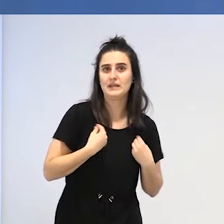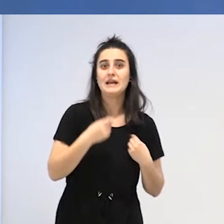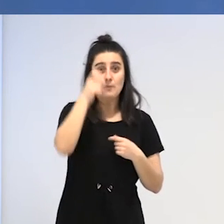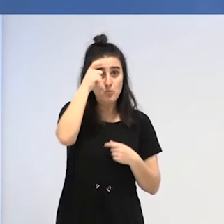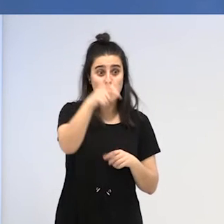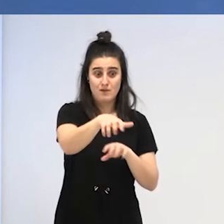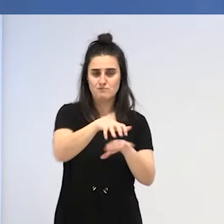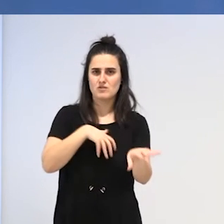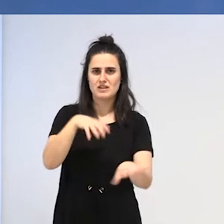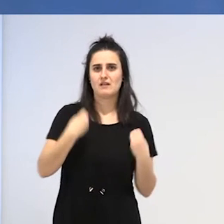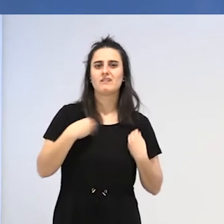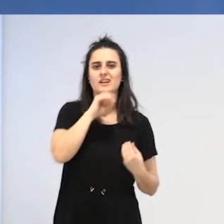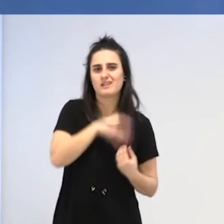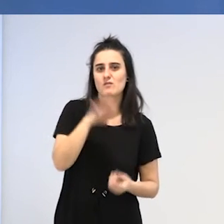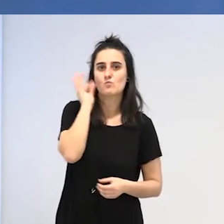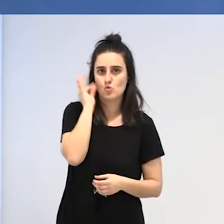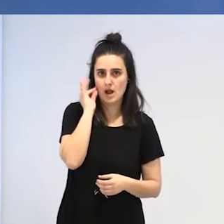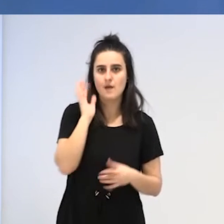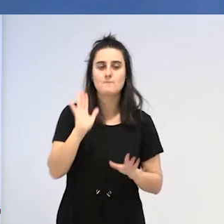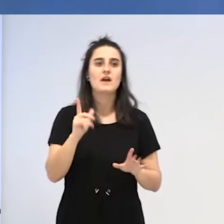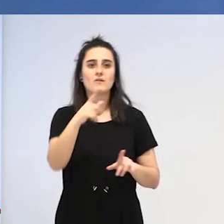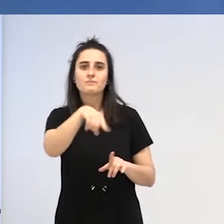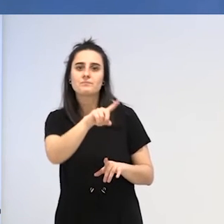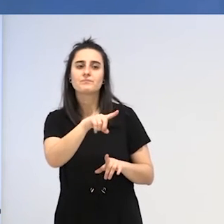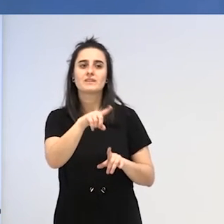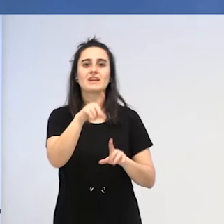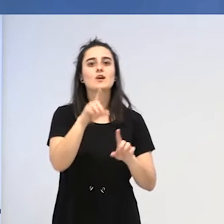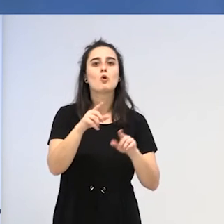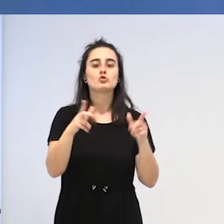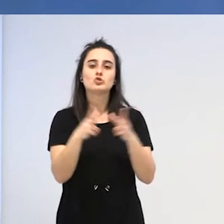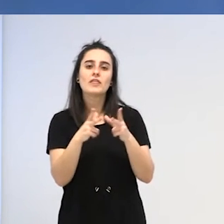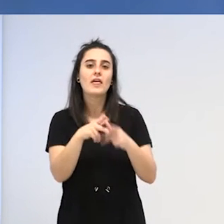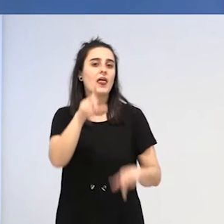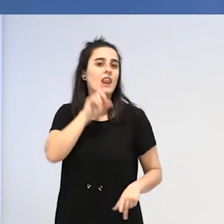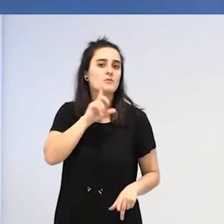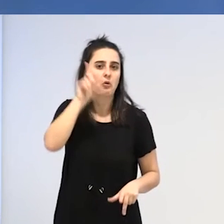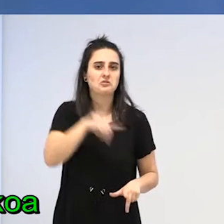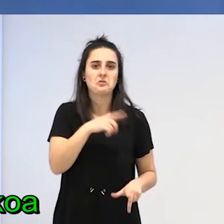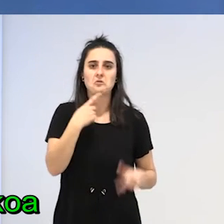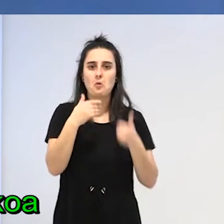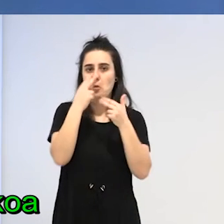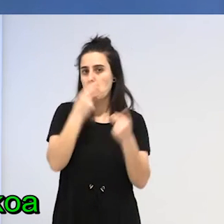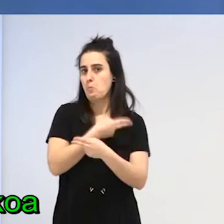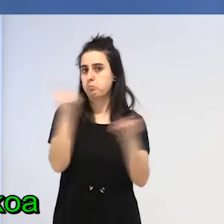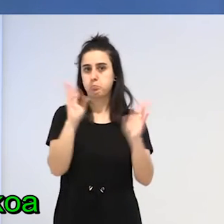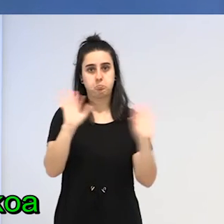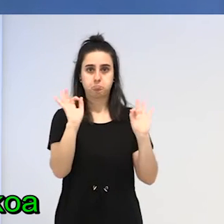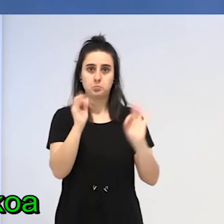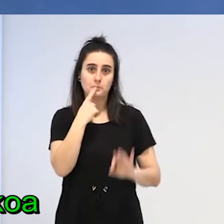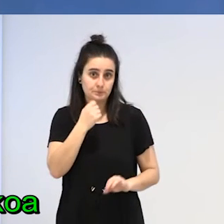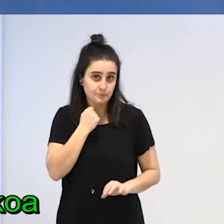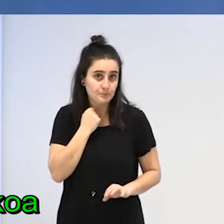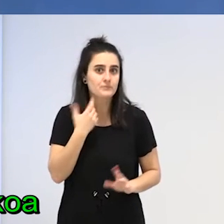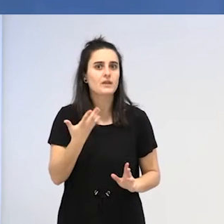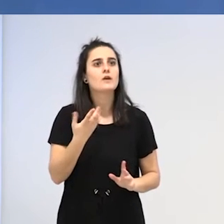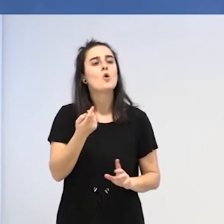baina adibidez ez da era zabalean esaten gizarte lesbikorik diren edo. Eta horretaz gain ere pentsamolde